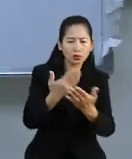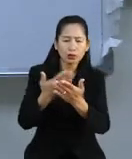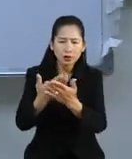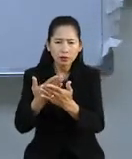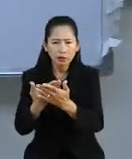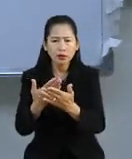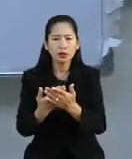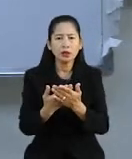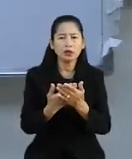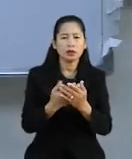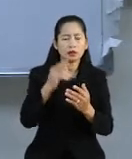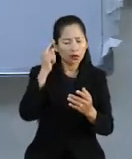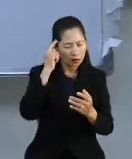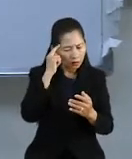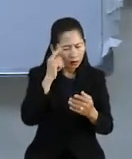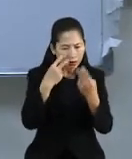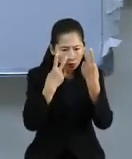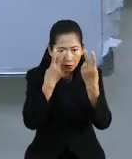chú mô nịa. Chẳng con thử